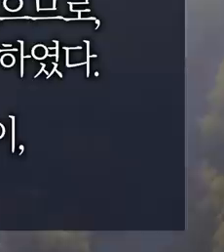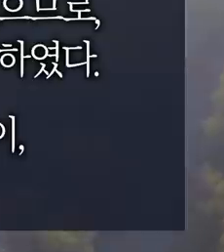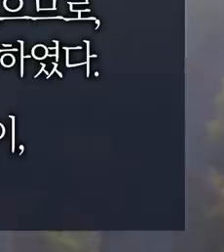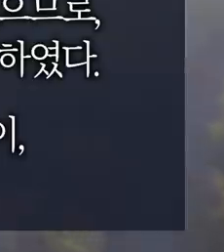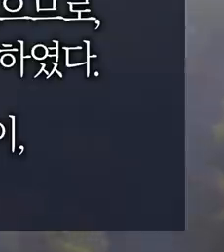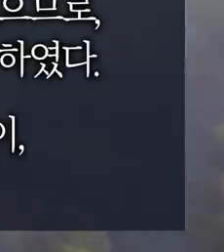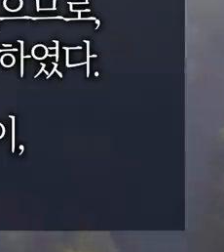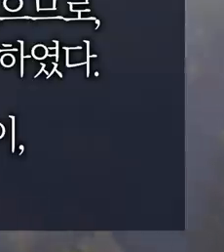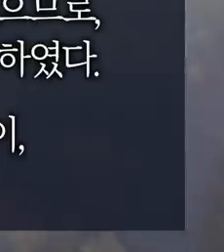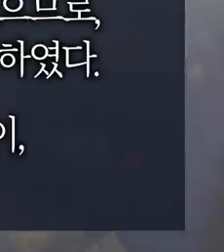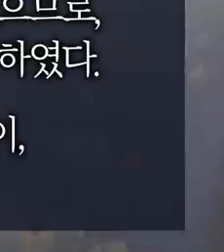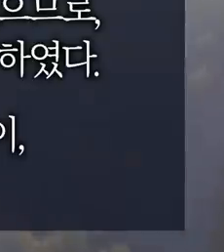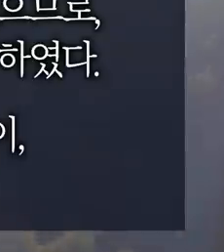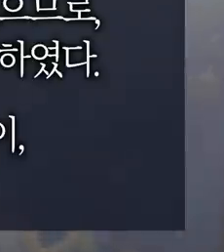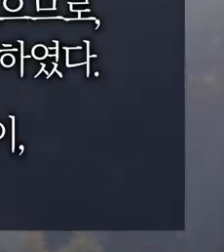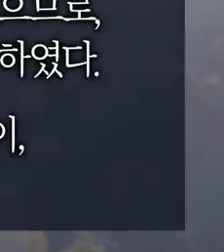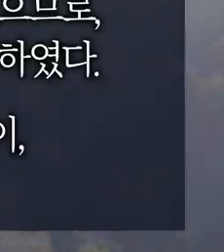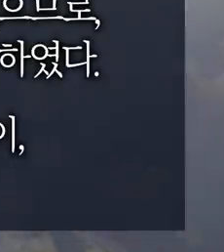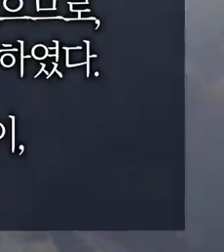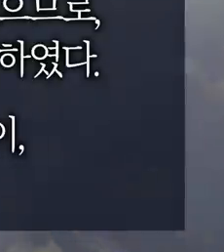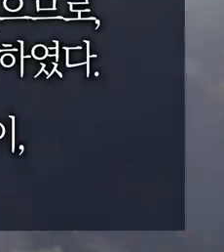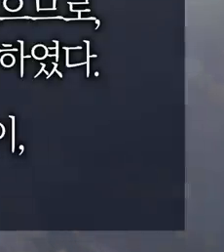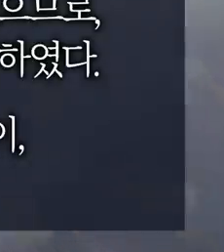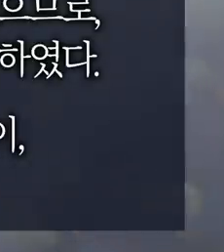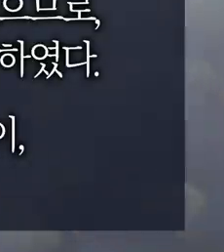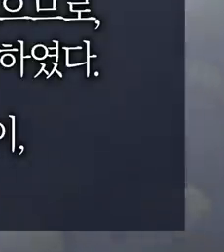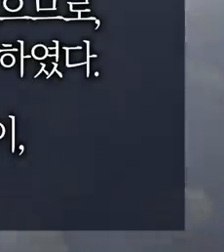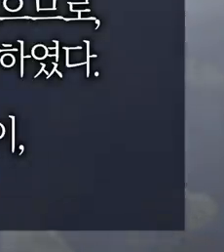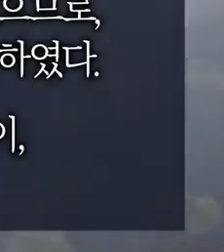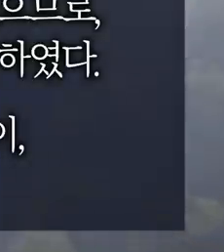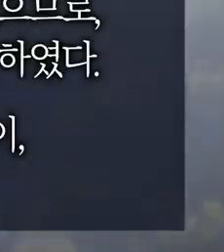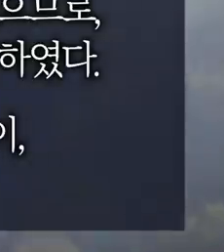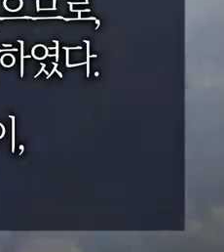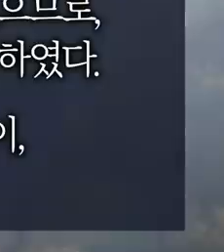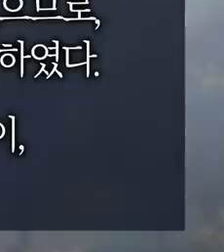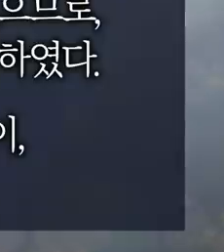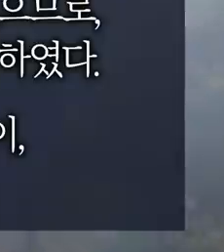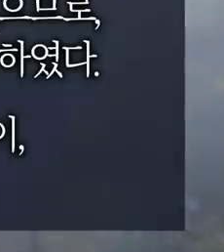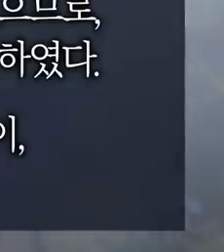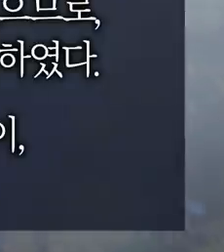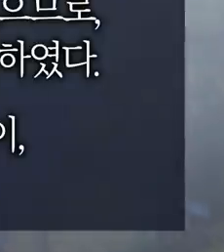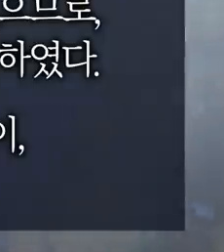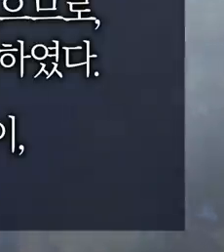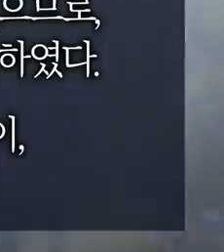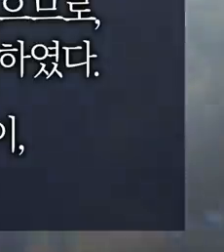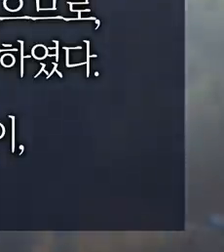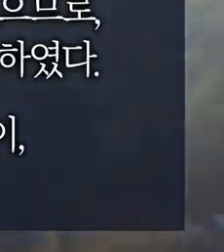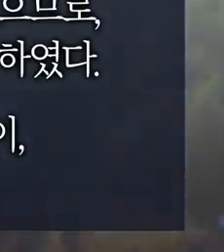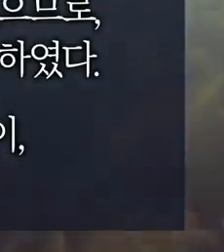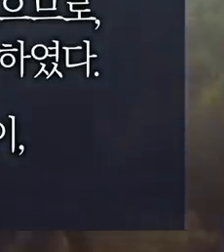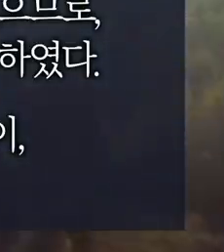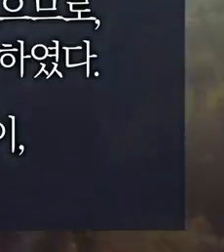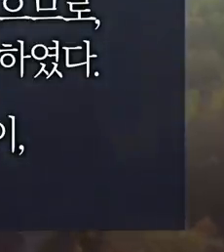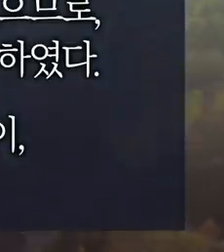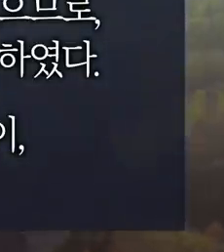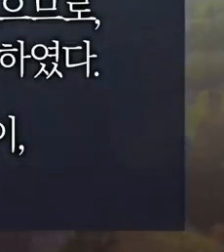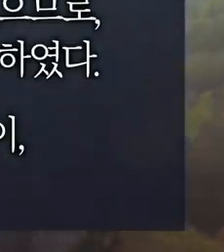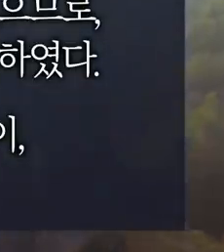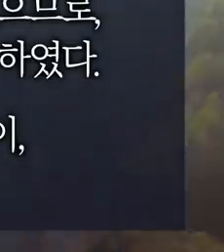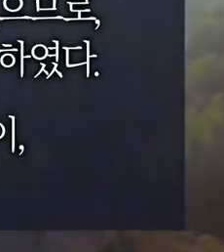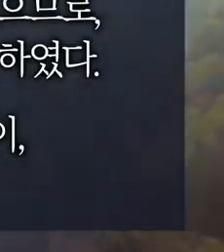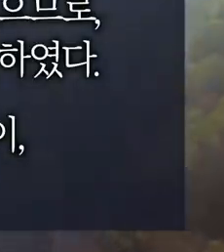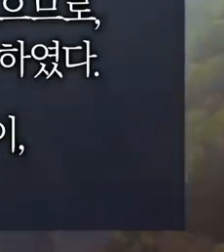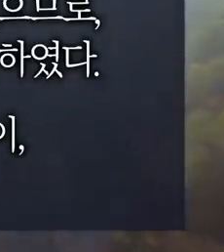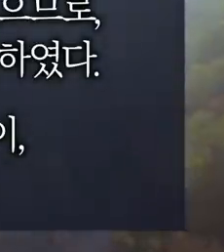그들의 모든 원수를 그들의 손에 넘기셨으므로 그들의 원수 가운데서 어느 누구도